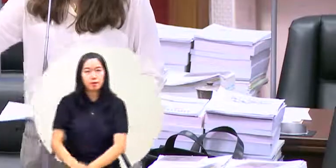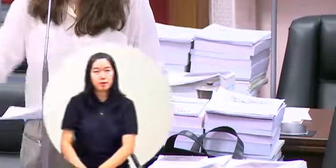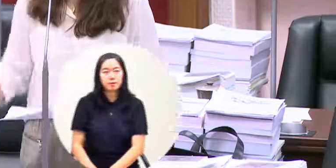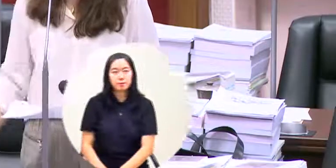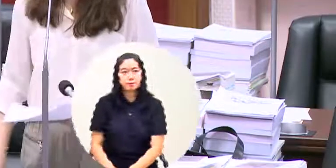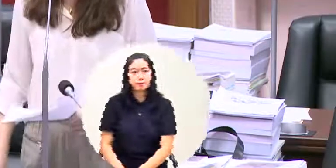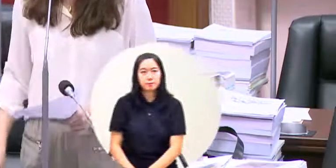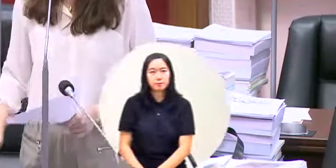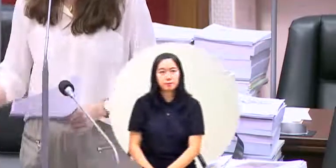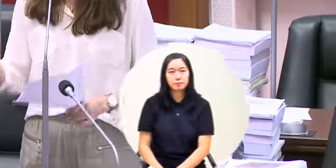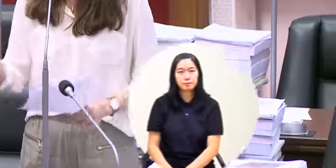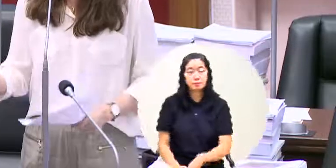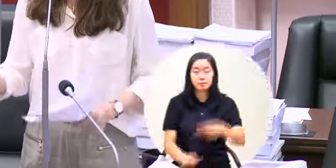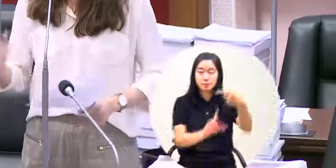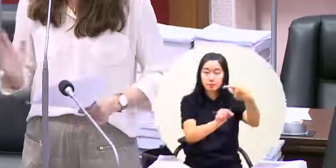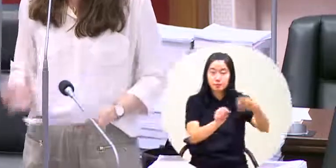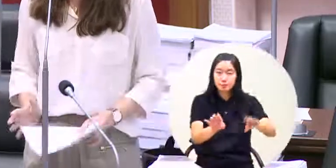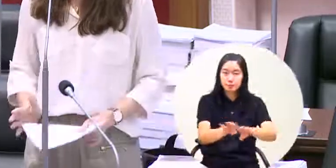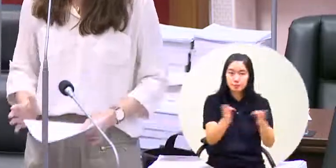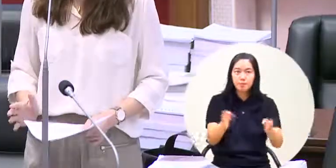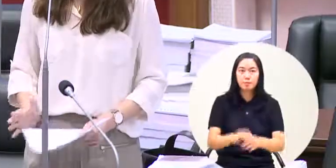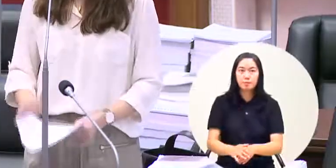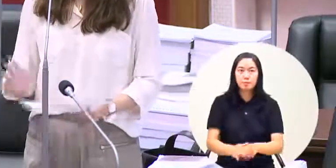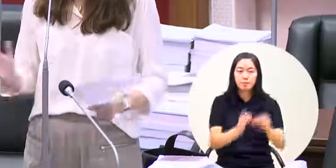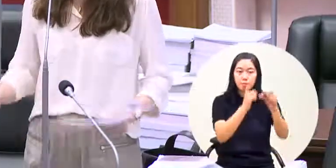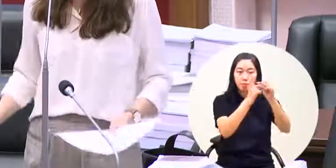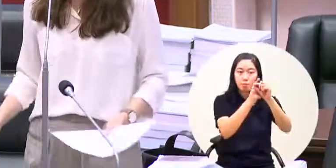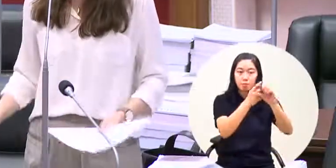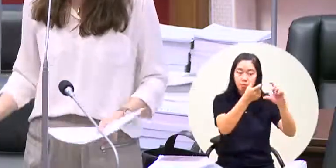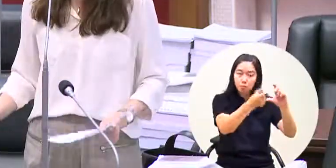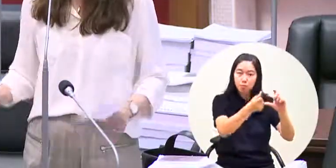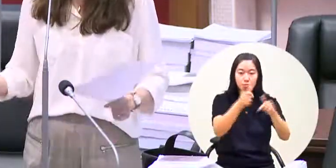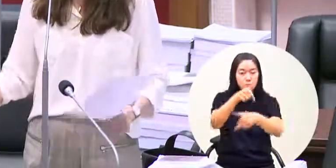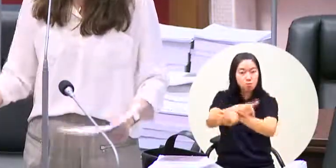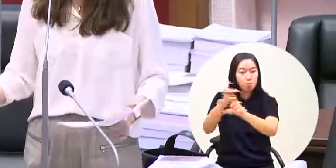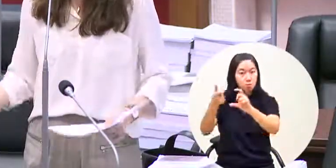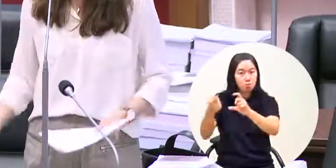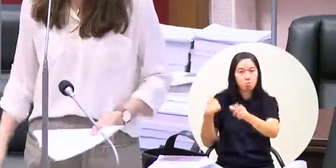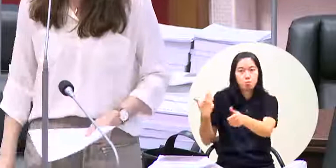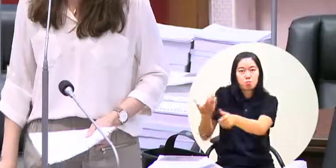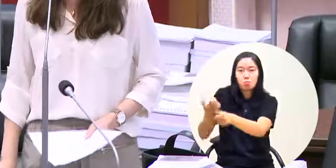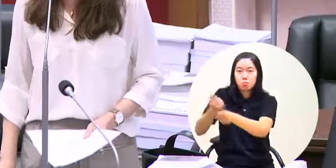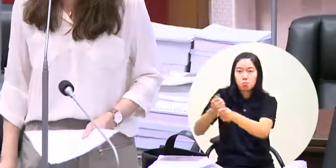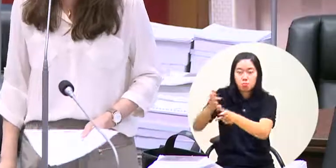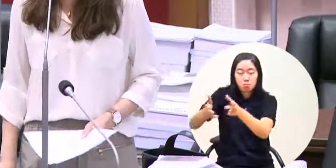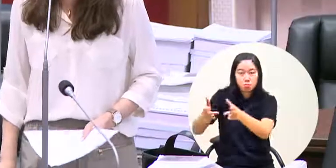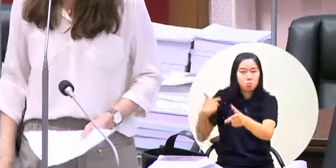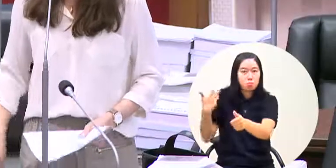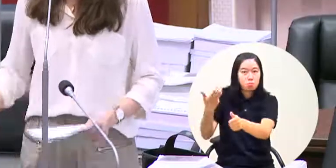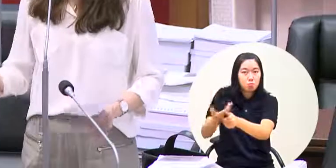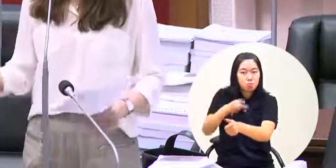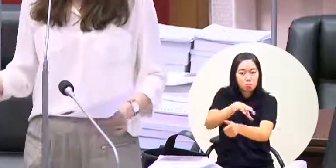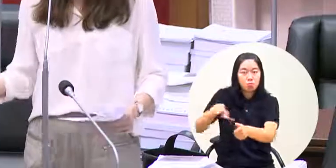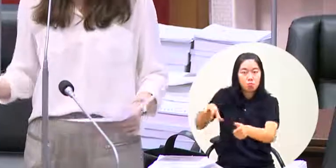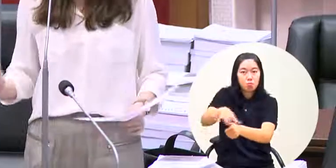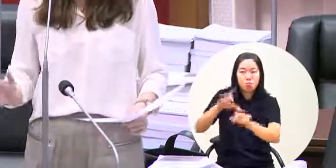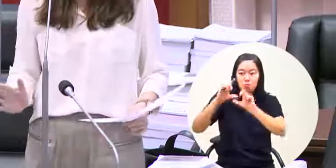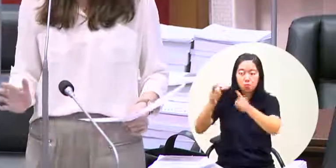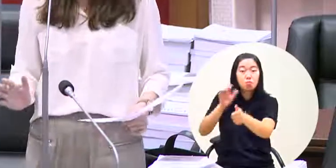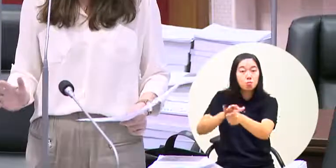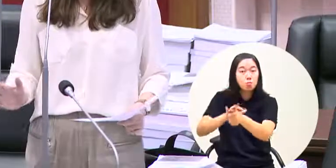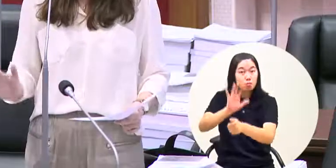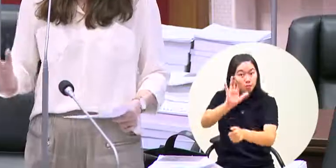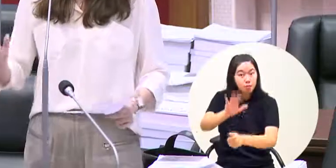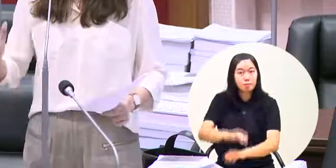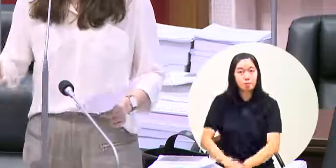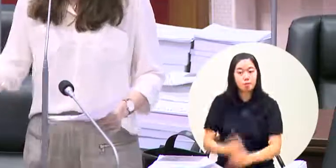从一月开始，我们的中区跟南区，我们委外的厂商对地方都有回馈。这回馈呢，其实包